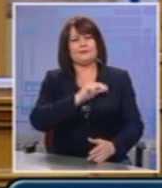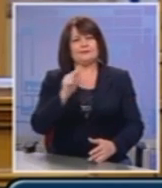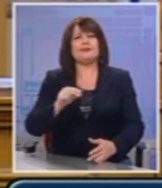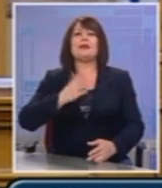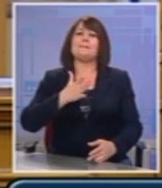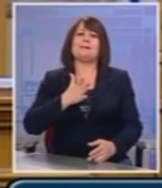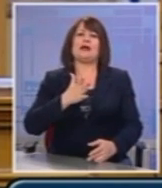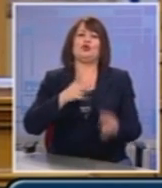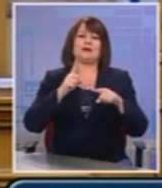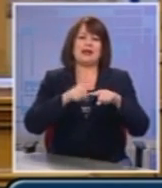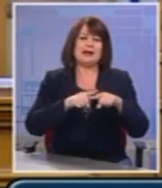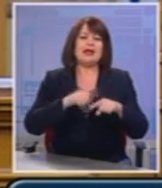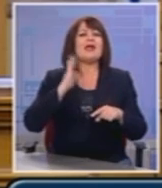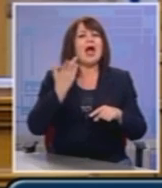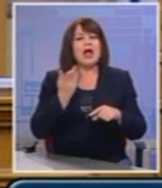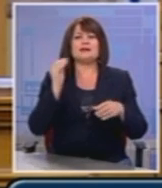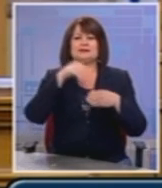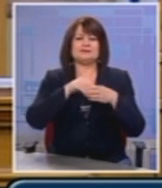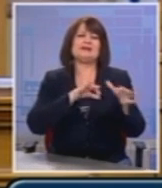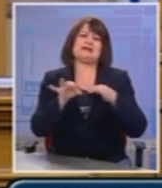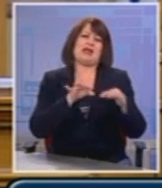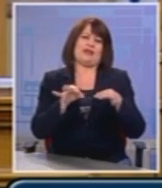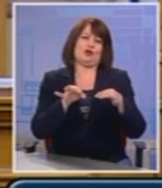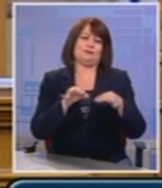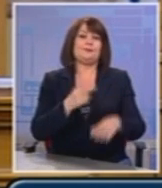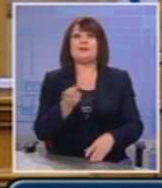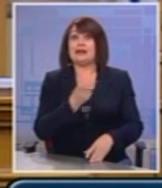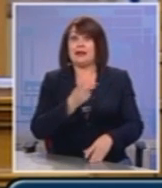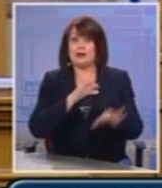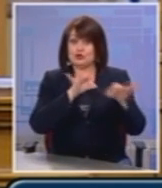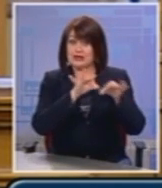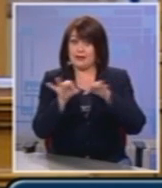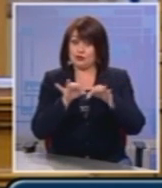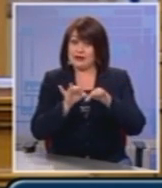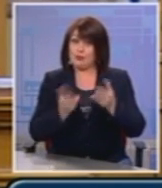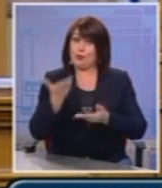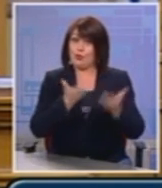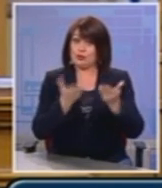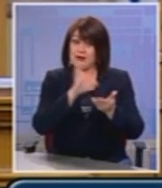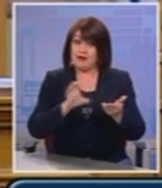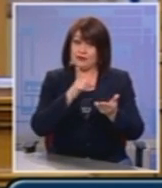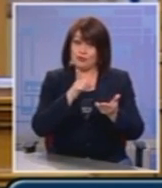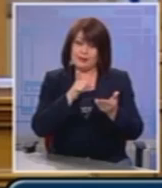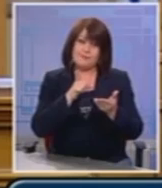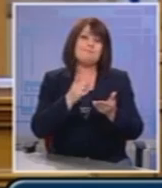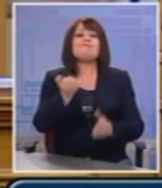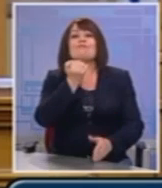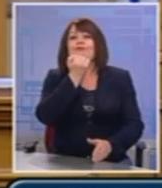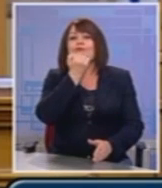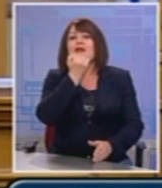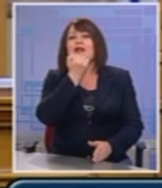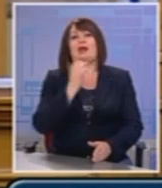και για την ελλάδα αν συμμετείχε σε αυτό τα σχέδια και τα δύο σχέδια βασίζονται σε λάθος